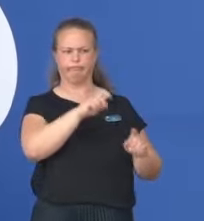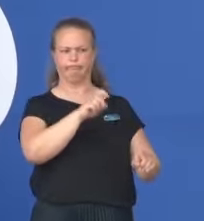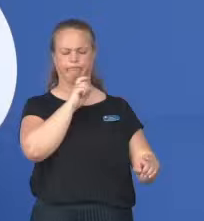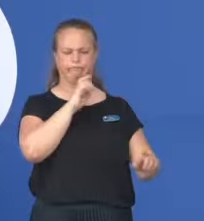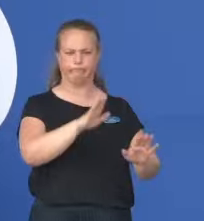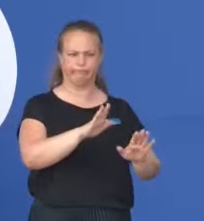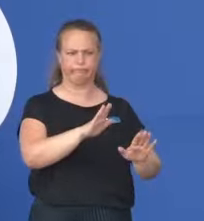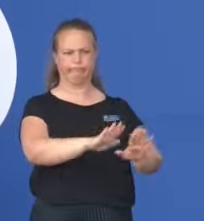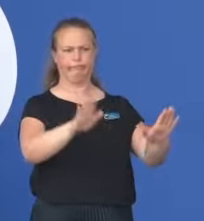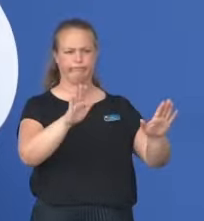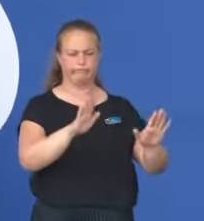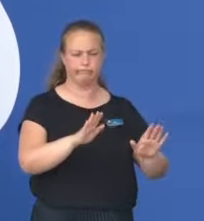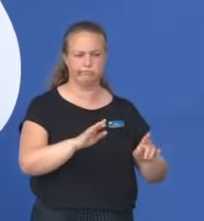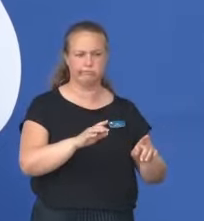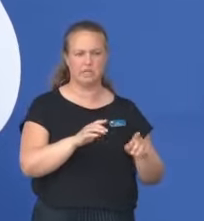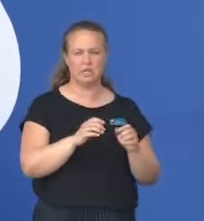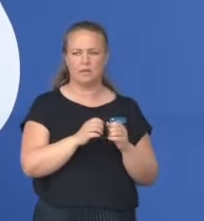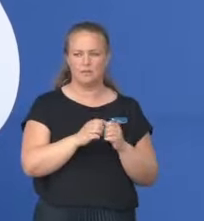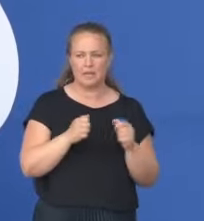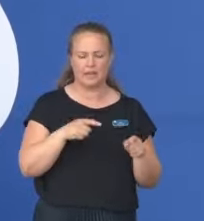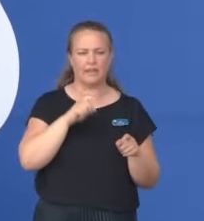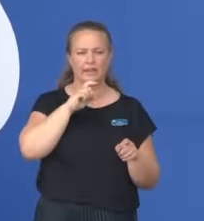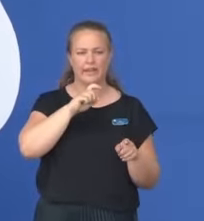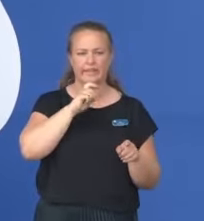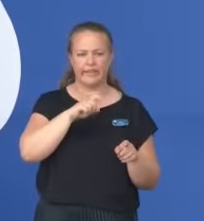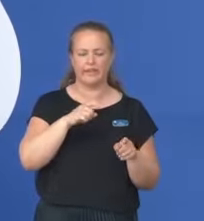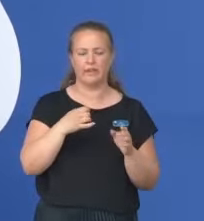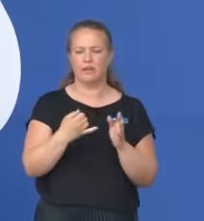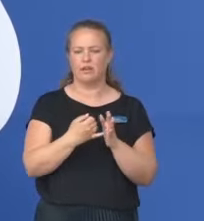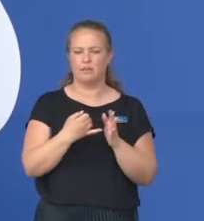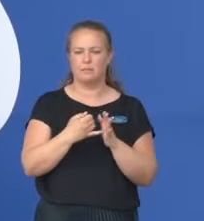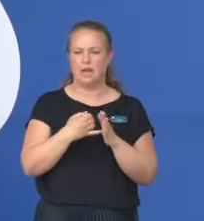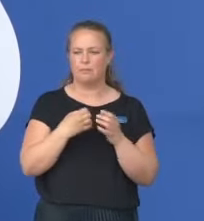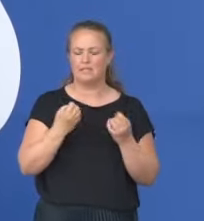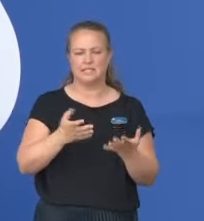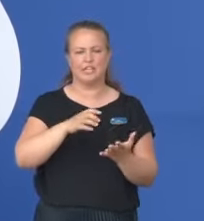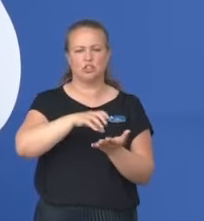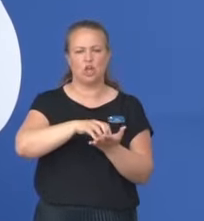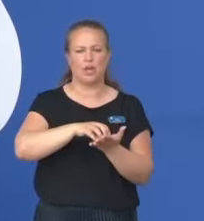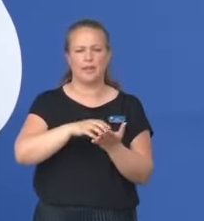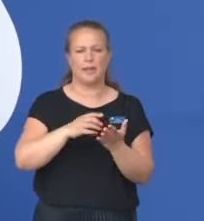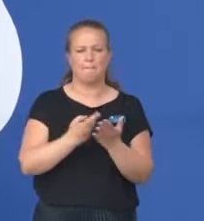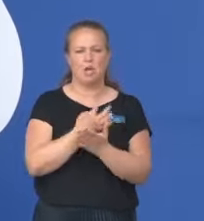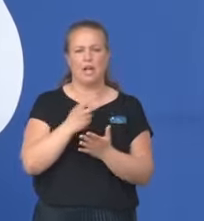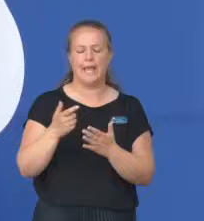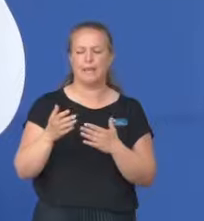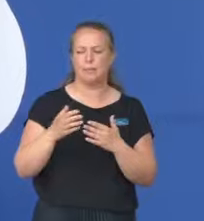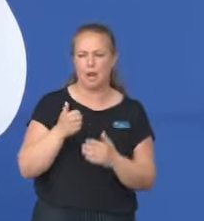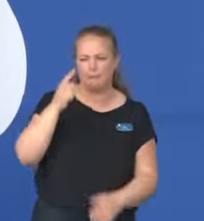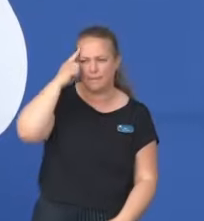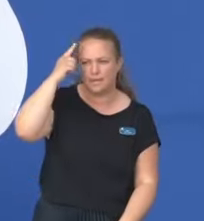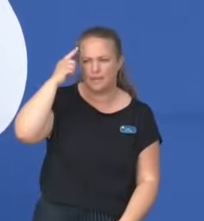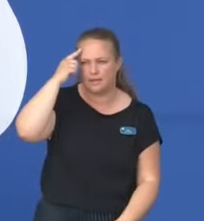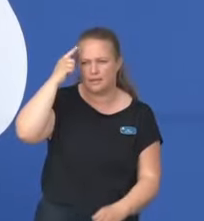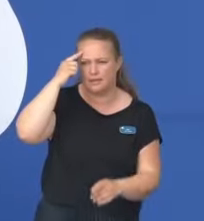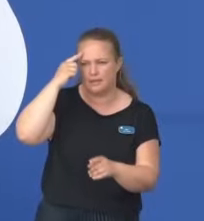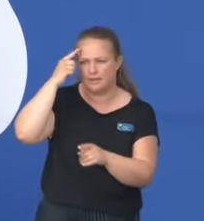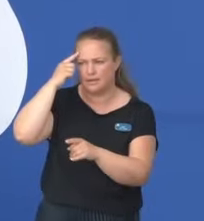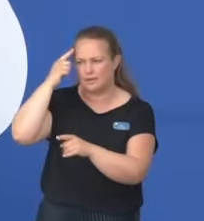det, vilket också har fått kritiken att ja, men det här innebär att man ger staten möjligheter att på misstänkliggörande grunder misstänkliggöra de